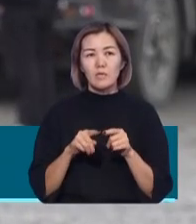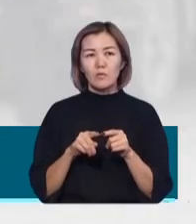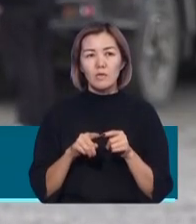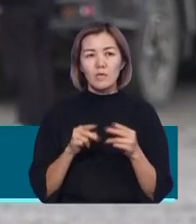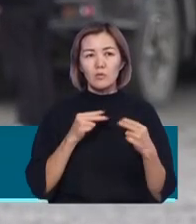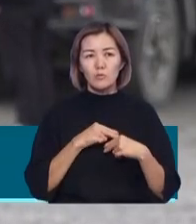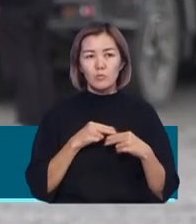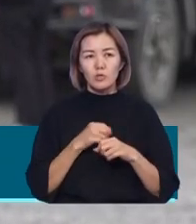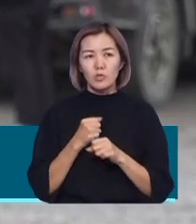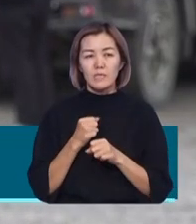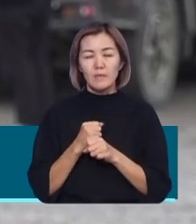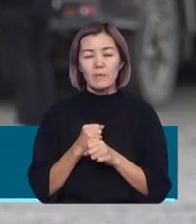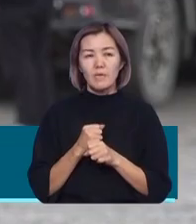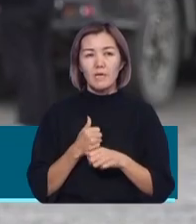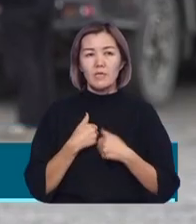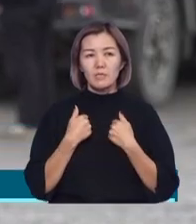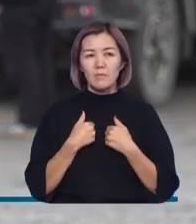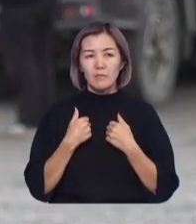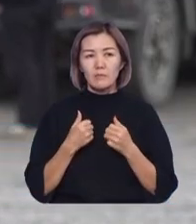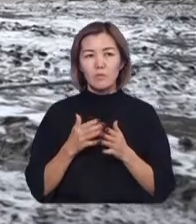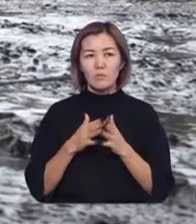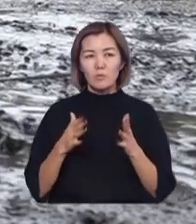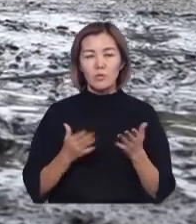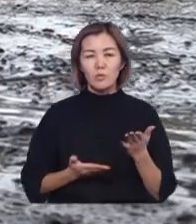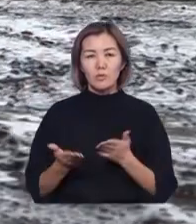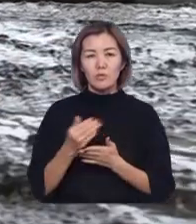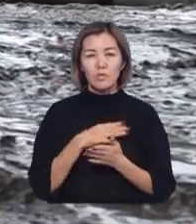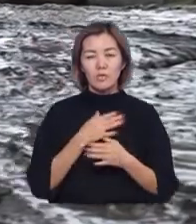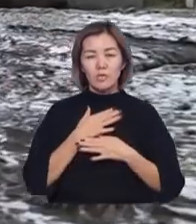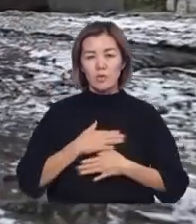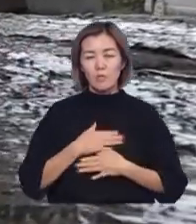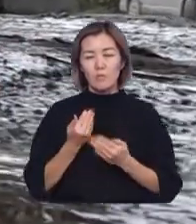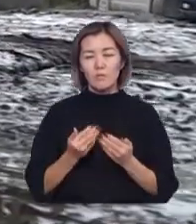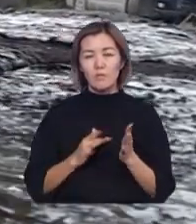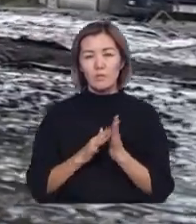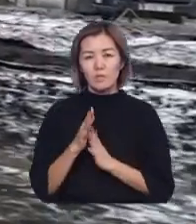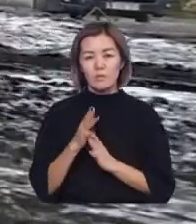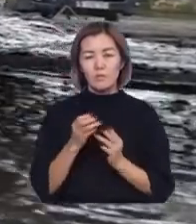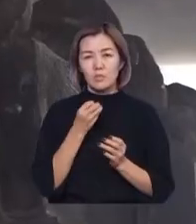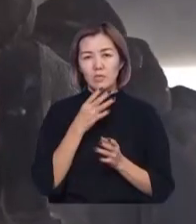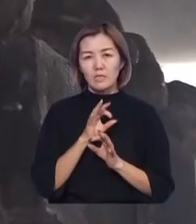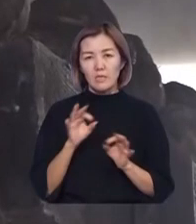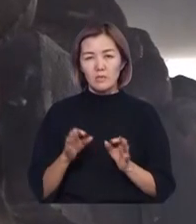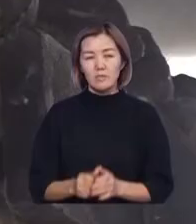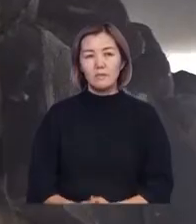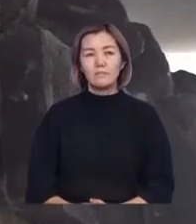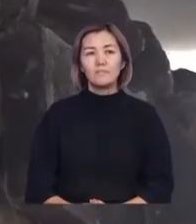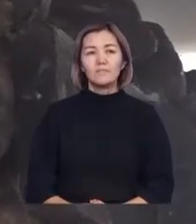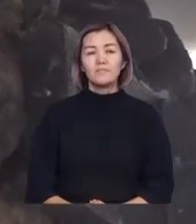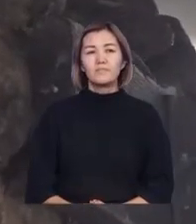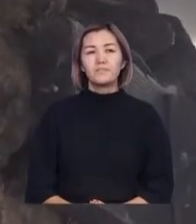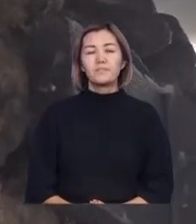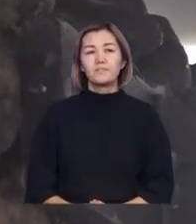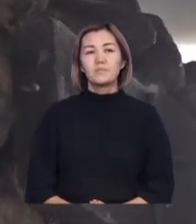жұмыс істеп, шамамыз келгенше артығымен алып жатырмыз. Өнім тәуба, биыл жақсы. Былтырғыдан қарағанда биыл кішкене